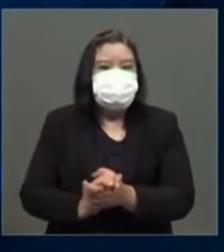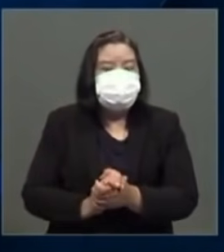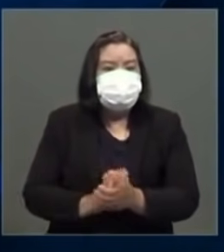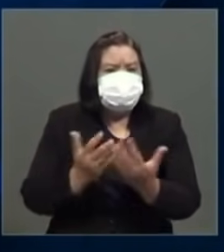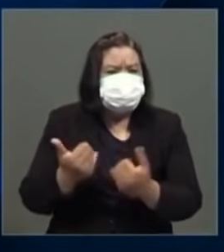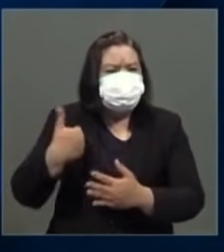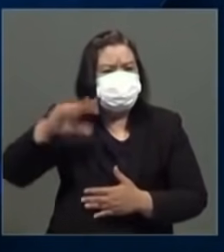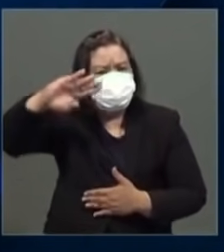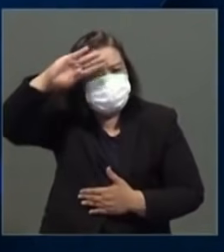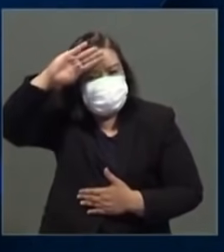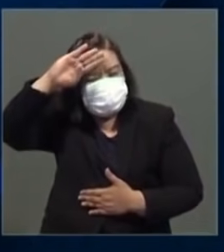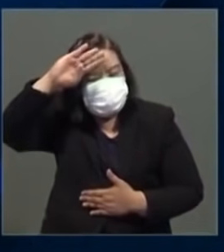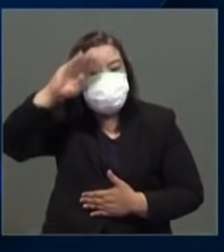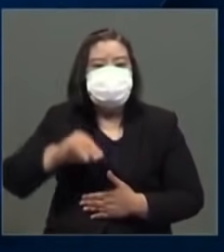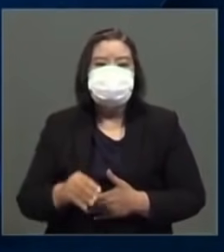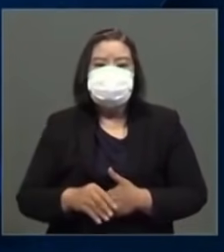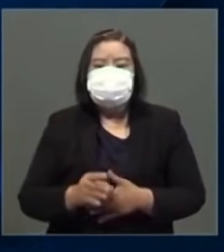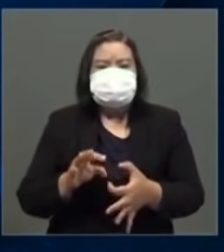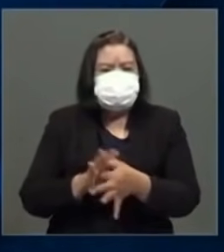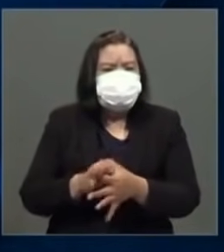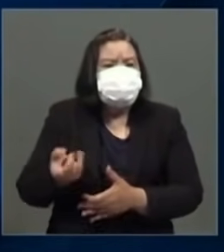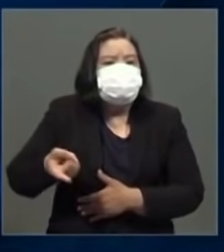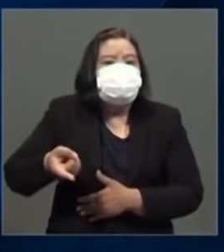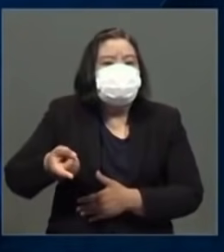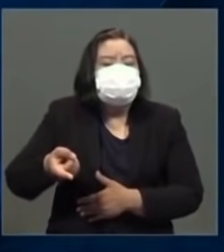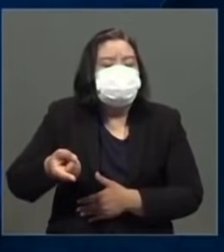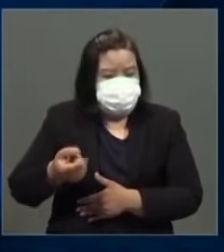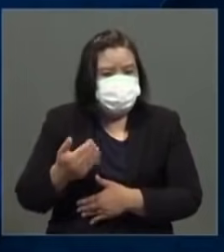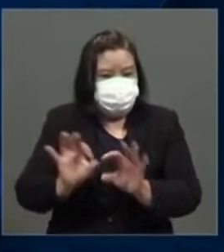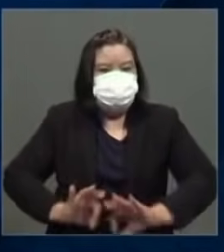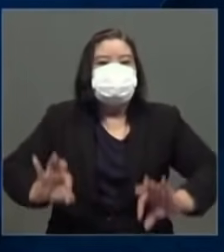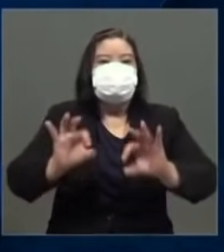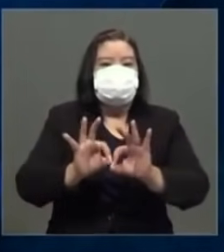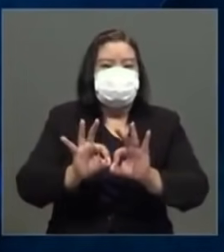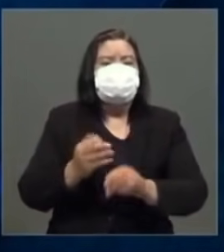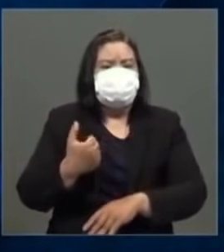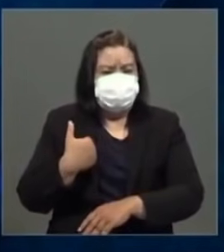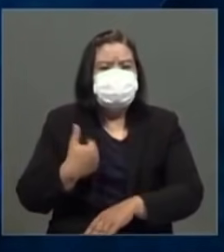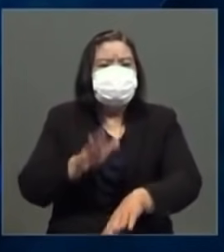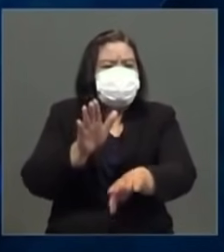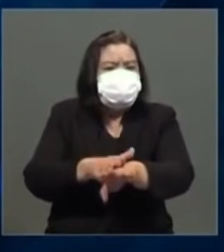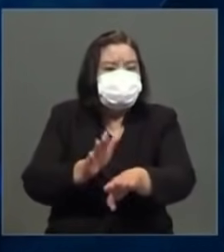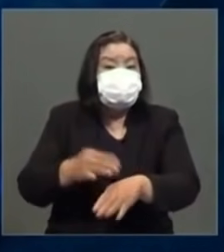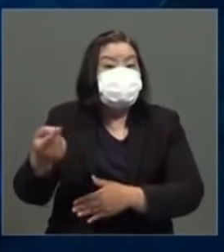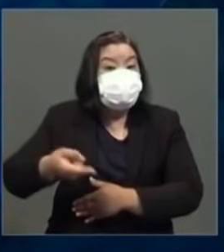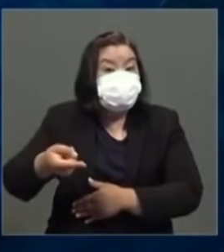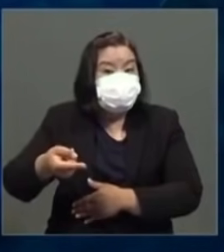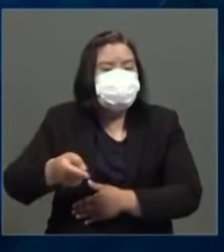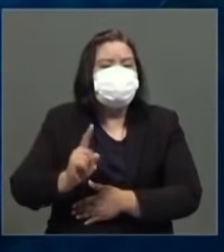รคประจำตัวปัจจัยเสี่ยงต่างๆเหล่านี้สิ่งที่ผมจะต้องเน้นย้ำนะครับและพูดตรงนี้ทุกวันเนี่ยต้องแปลงไ